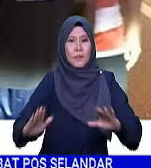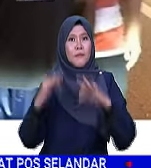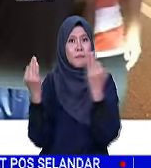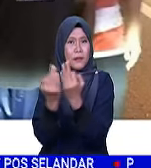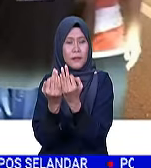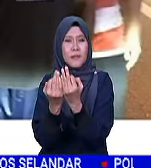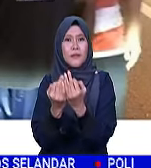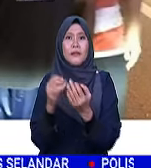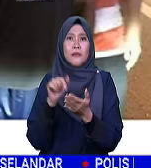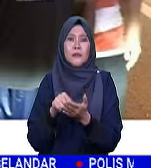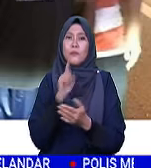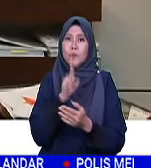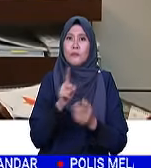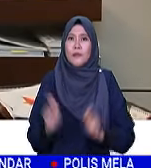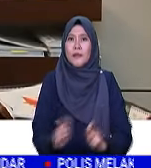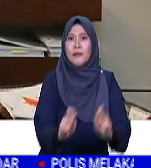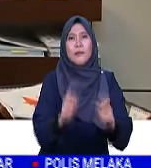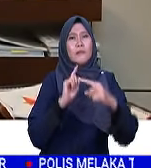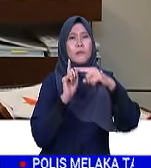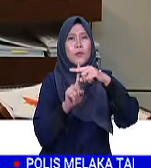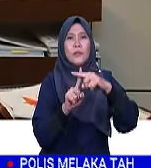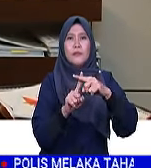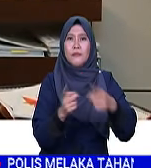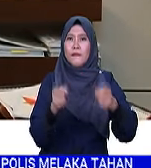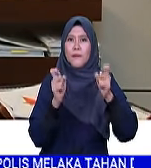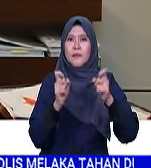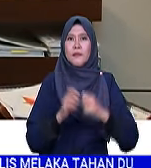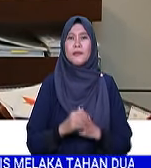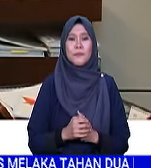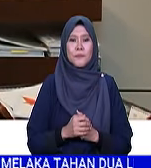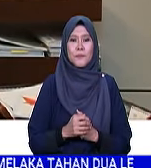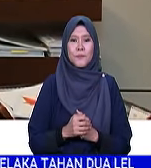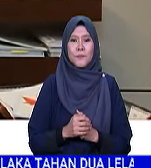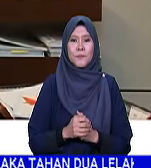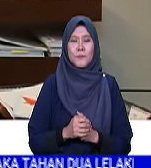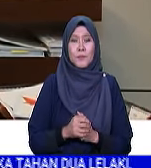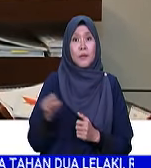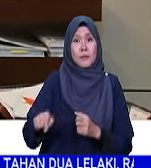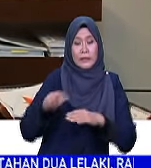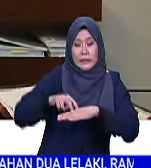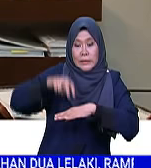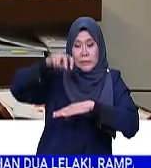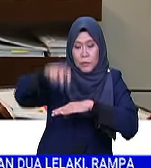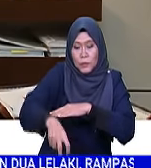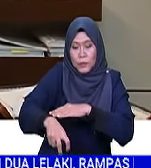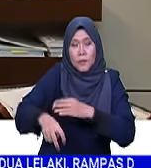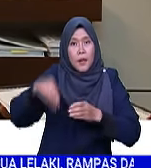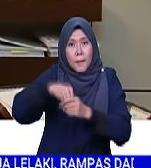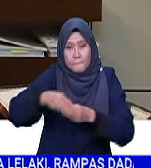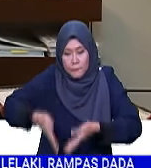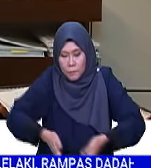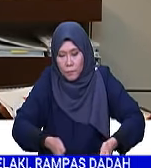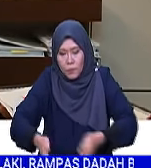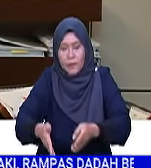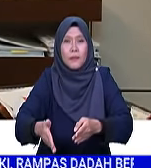terbabit dan ia merupakan suatu tindakan yang positif. Mereka terjun dalam longkang untuk menyelamatkan mangsa daripada